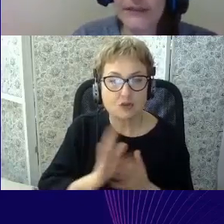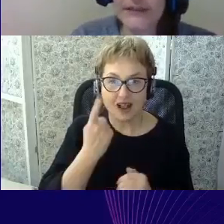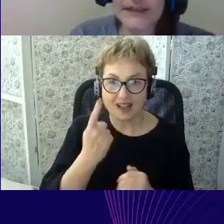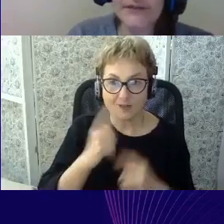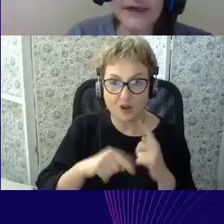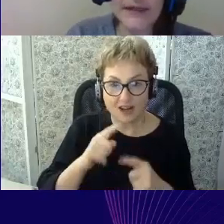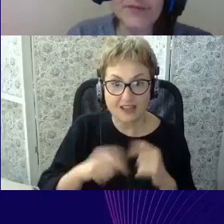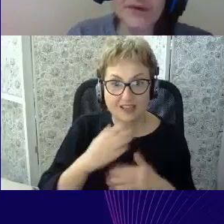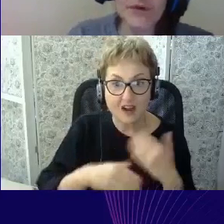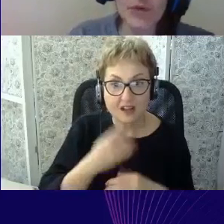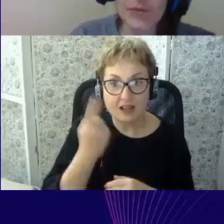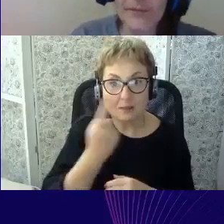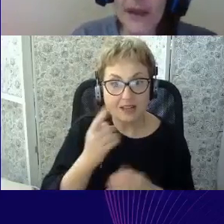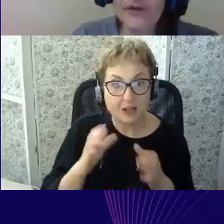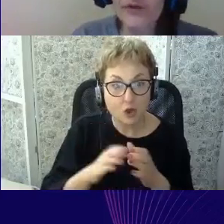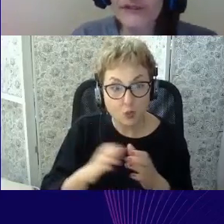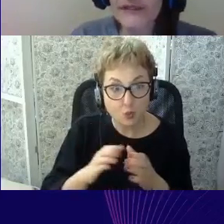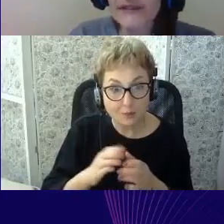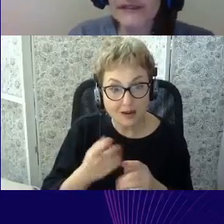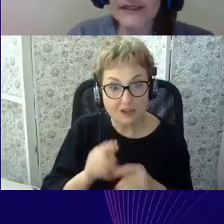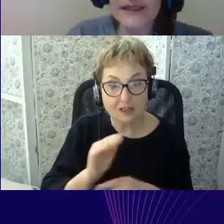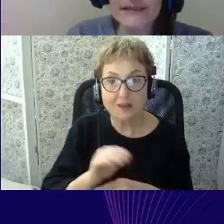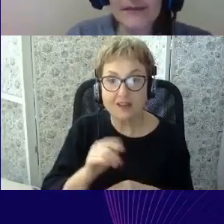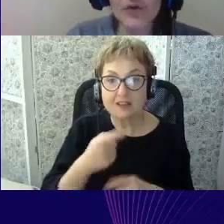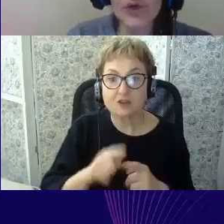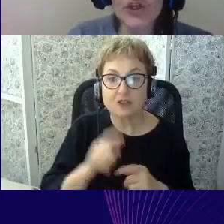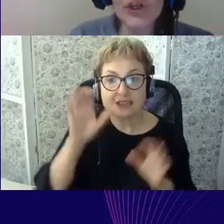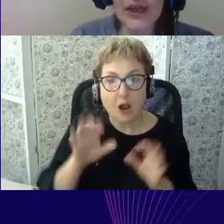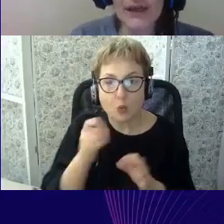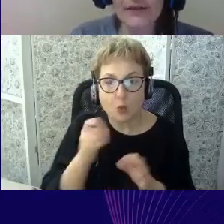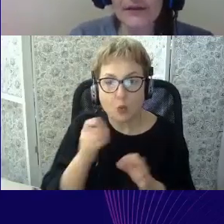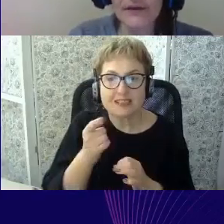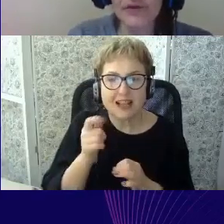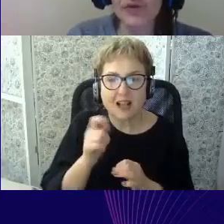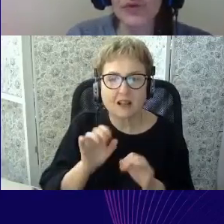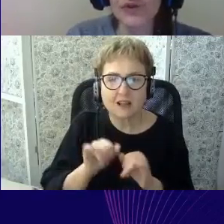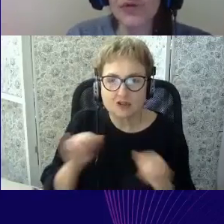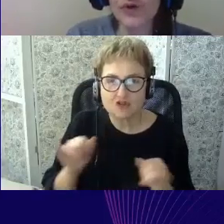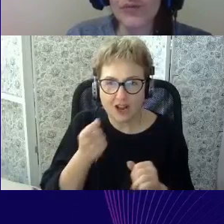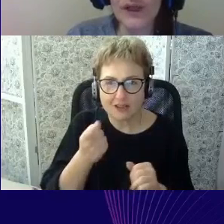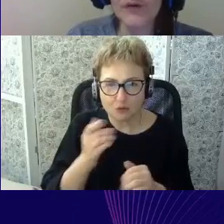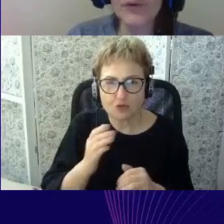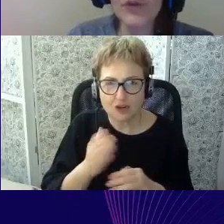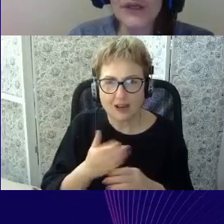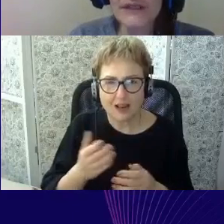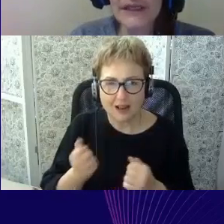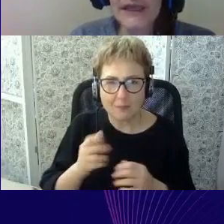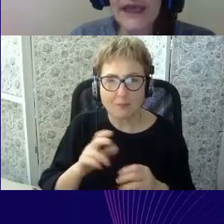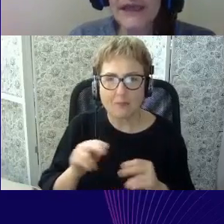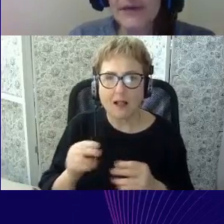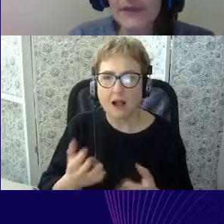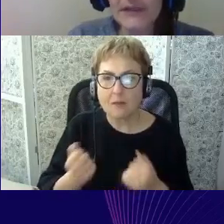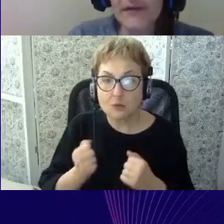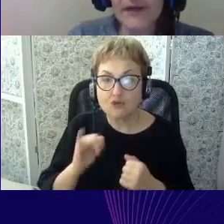одного родителя инвалида первой группы. То есть здесь законодатель немного расширяет вот эту категорию